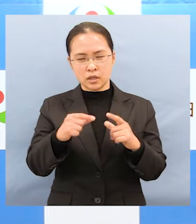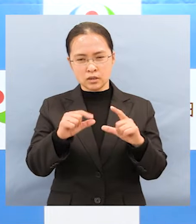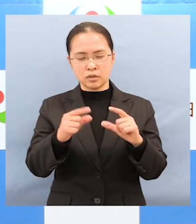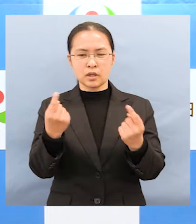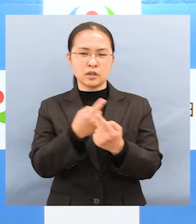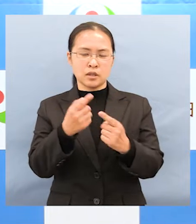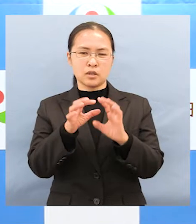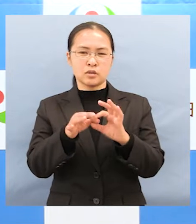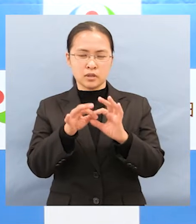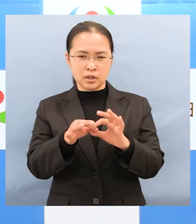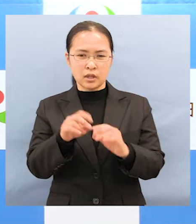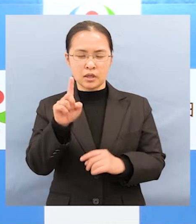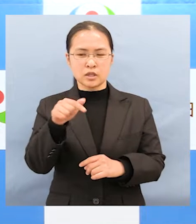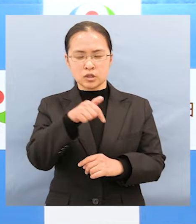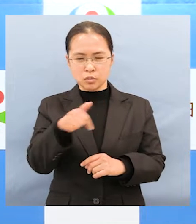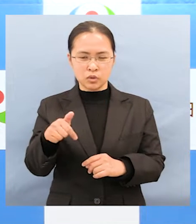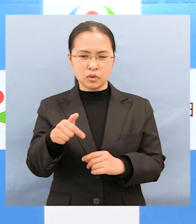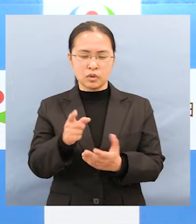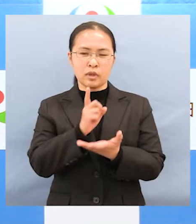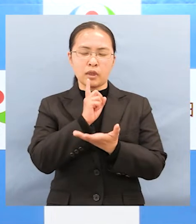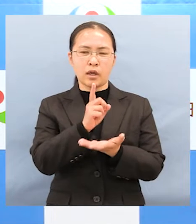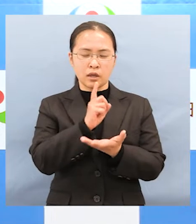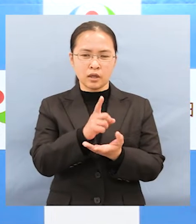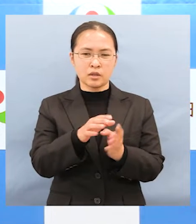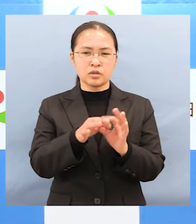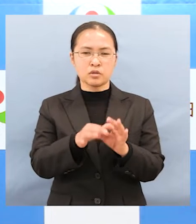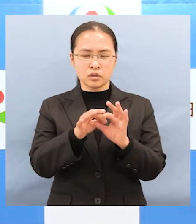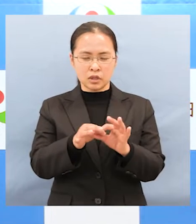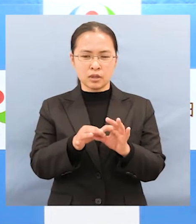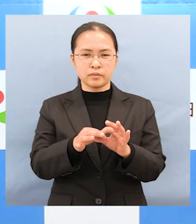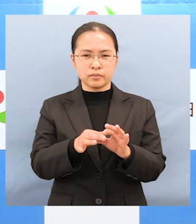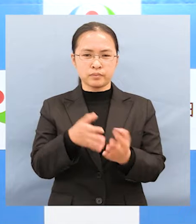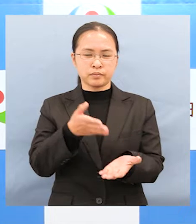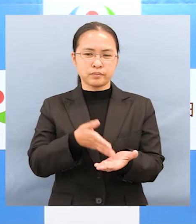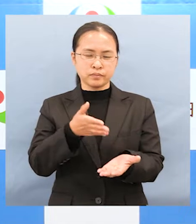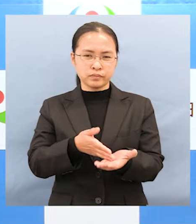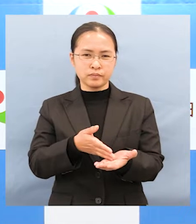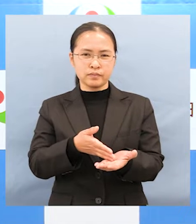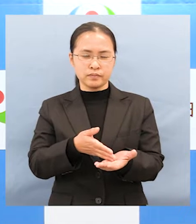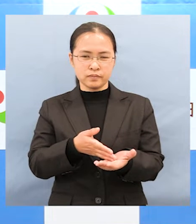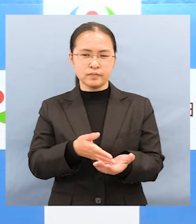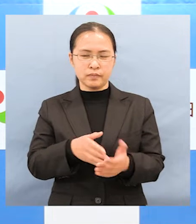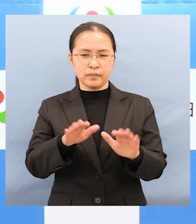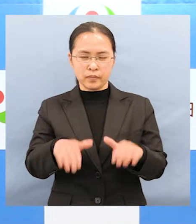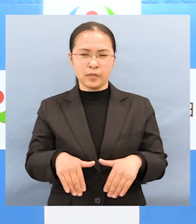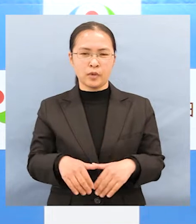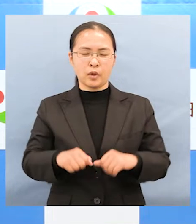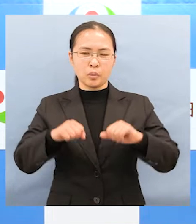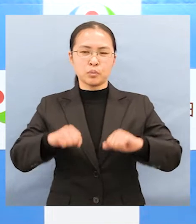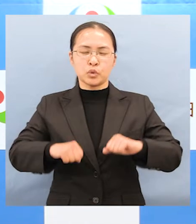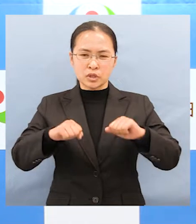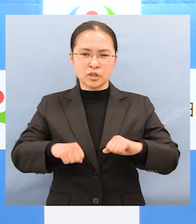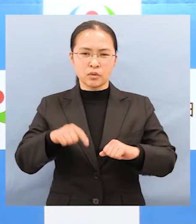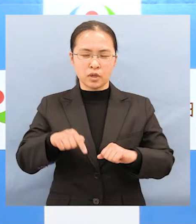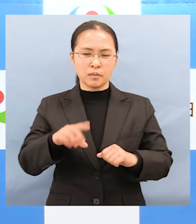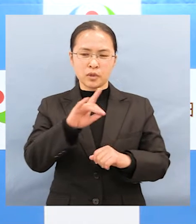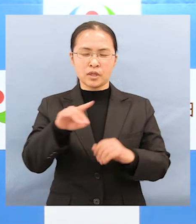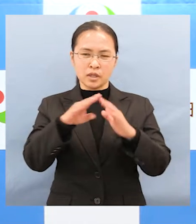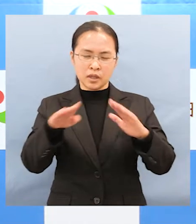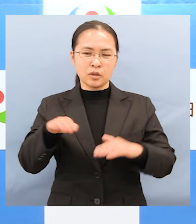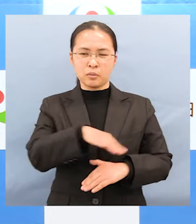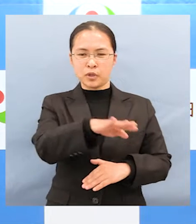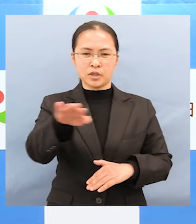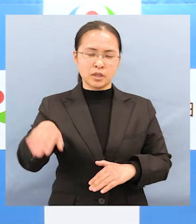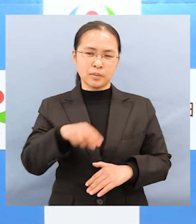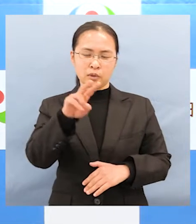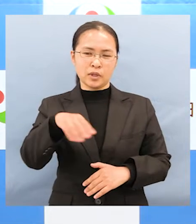時も一部提言の話を、答申いただいたものから一部提言の話をさせていただきましたが、無事これも議会の皆さんに